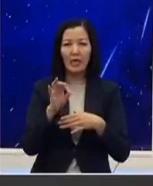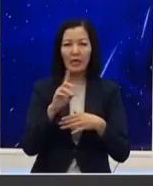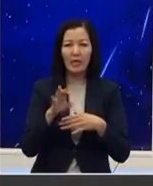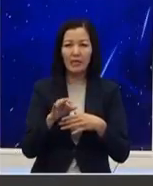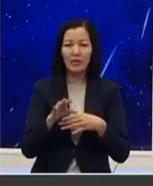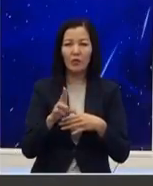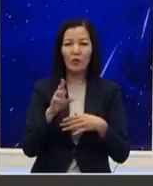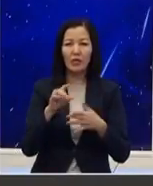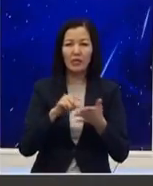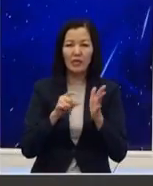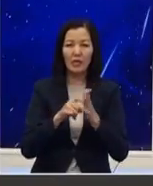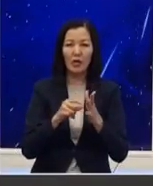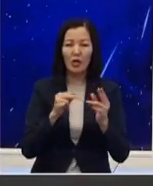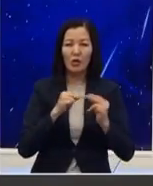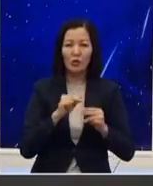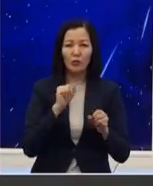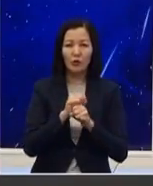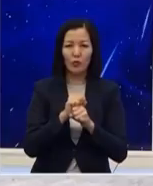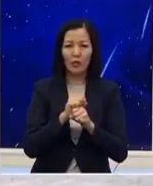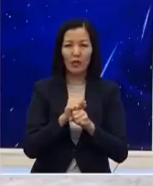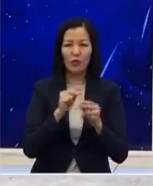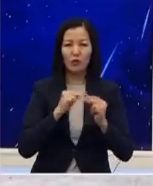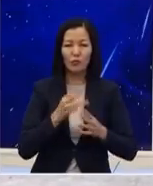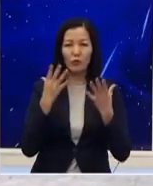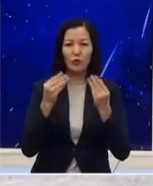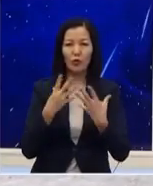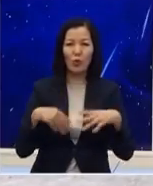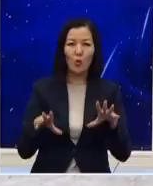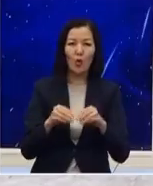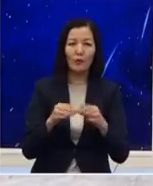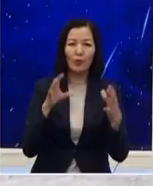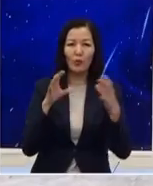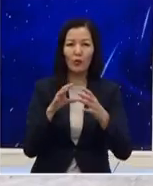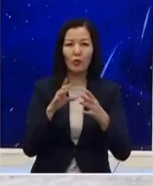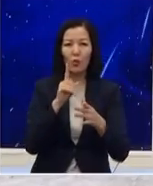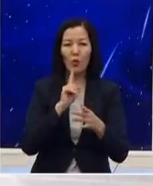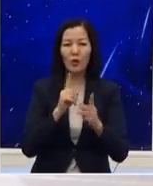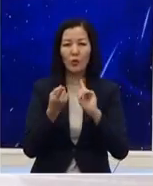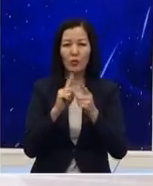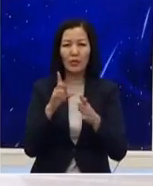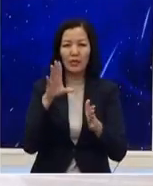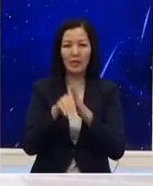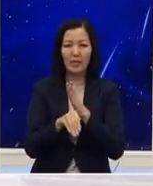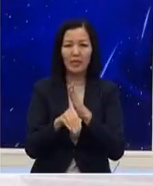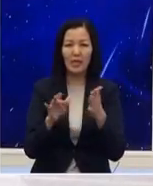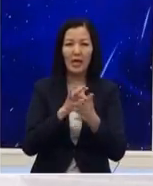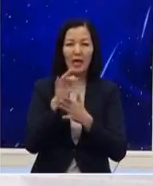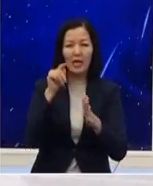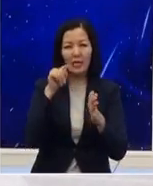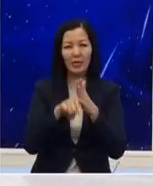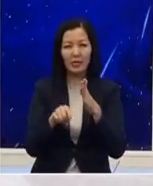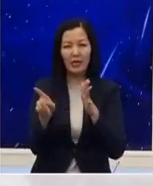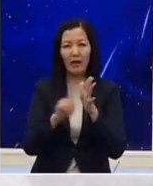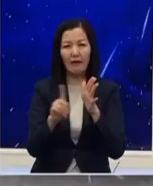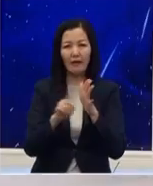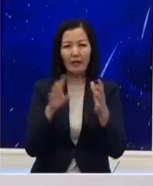букмекерлік казино кеңселерінің жұмысы тоқтатылды. Жұмыс күндері қоғамдық көліктердің жүру уақытына өзгеріс енгізіліпті. Енді қала ішінде